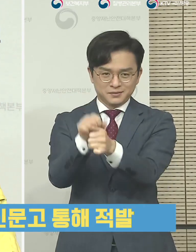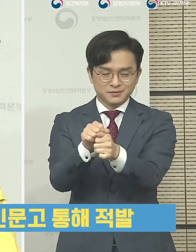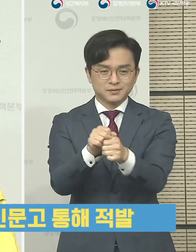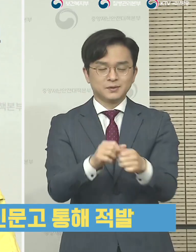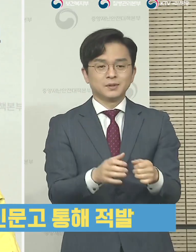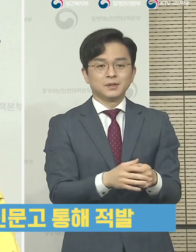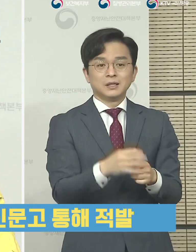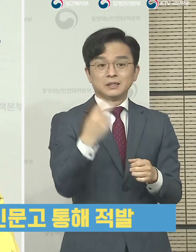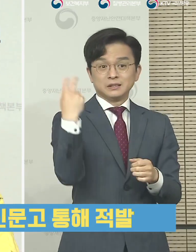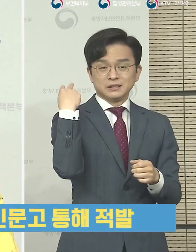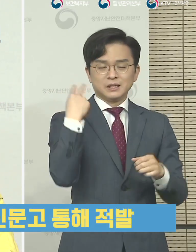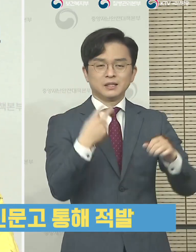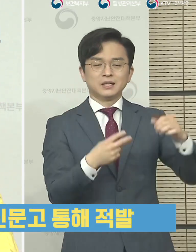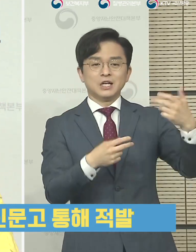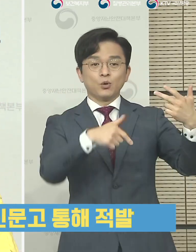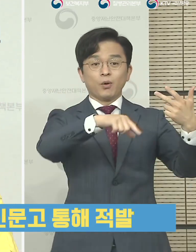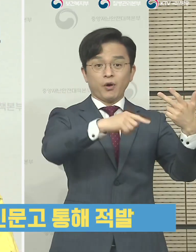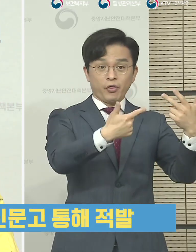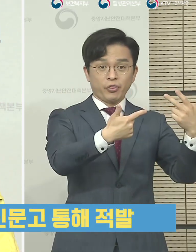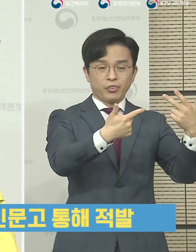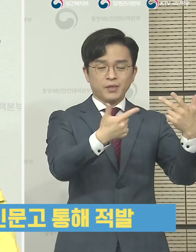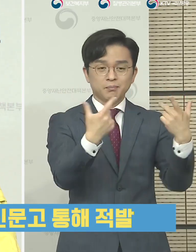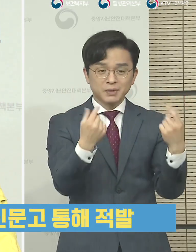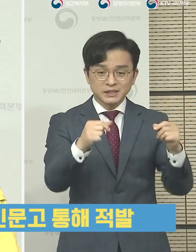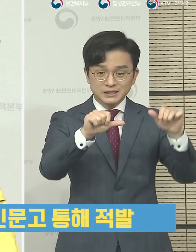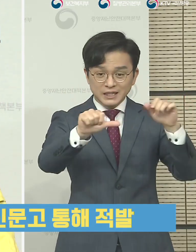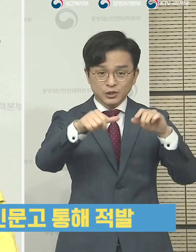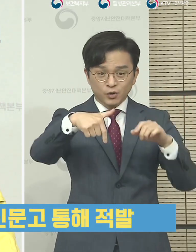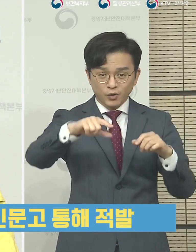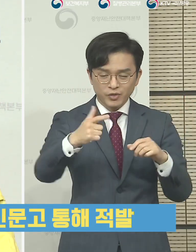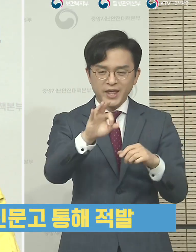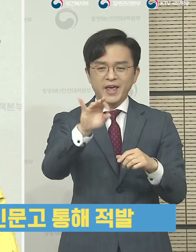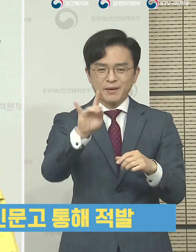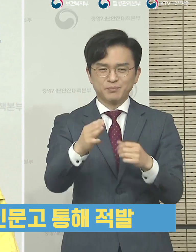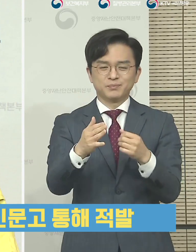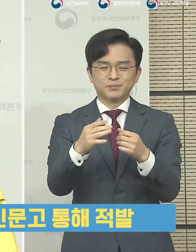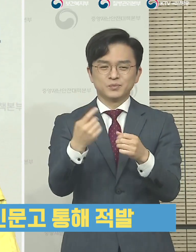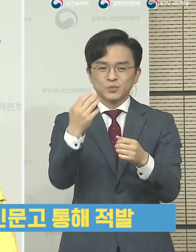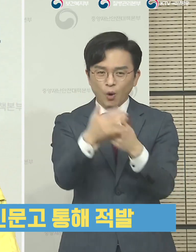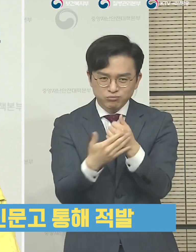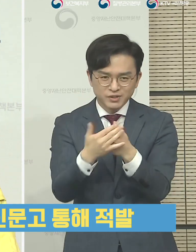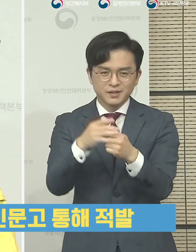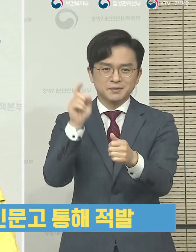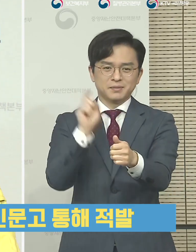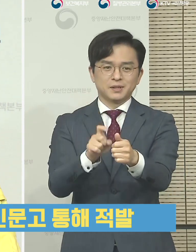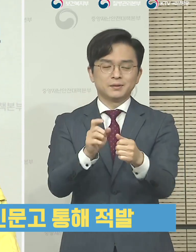중에서 5건이 자가격리 앱으로 적발을 한 겁니다. 나머지는